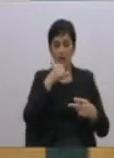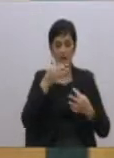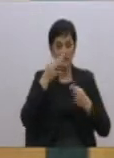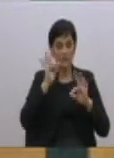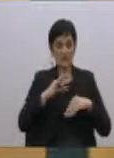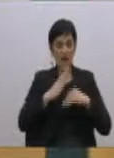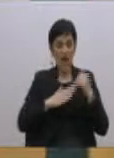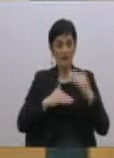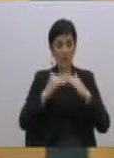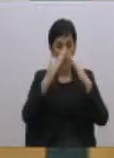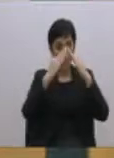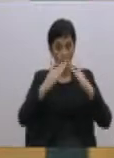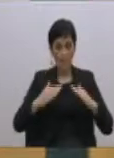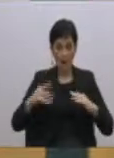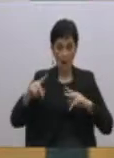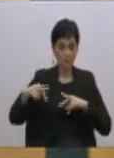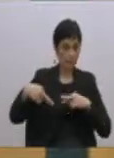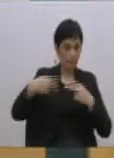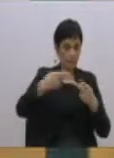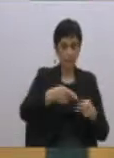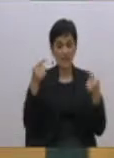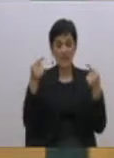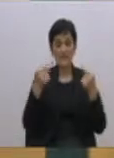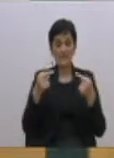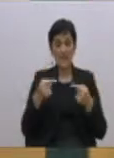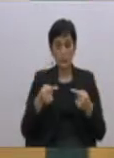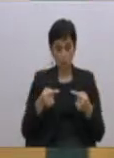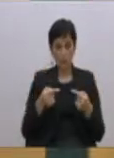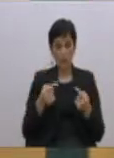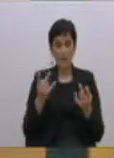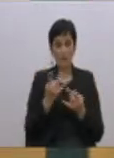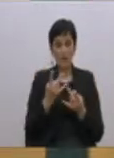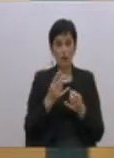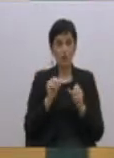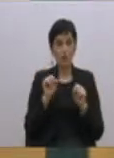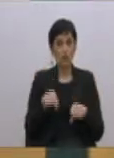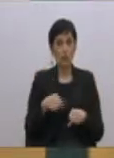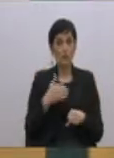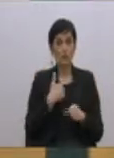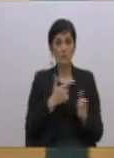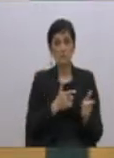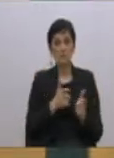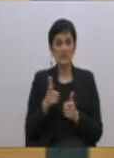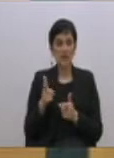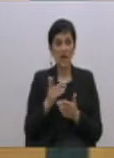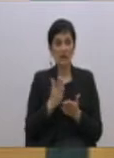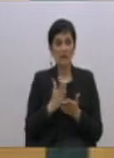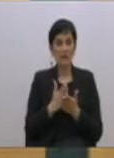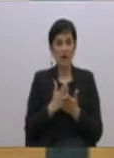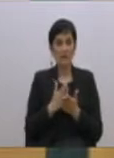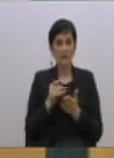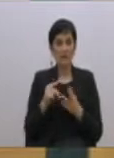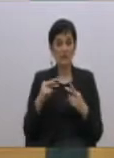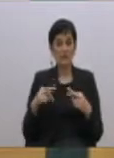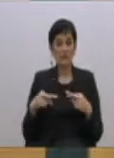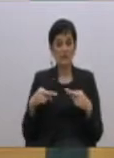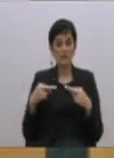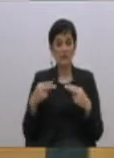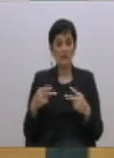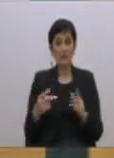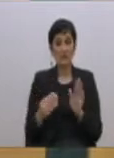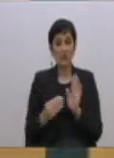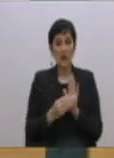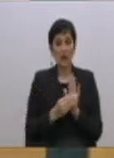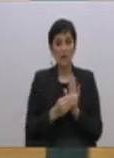patati, tumca, natkma unda, ak dazuste bise, ce izleba i costa, ce nu zadvartram, actuleba še vides.